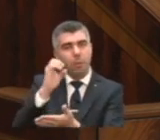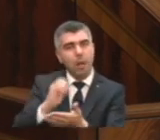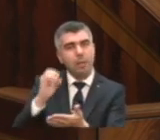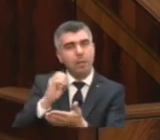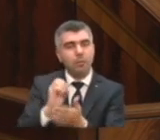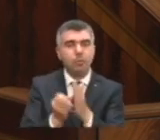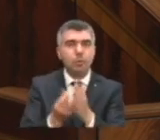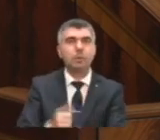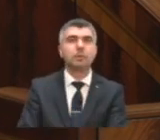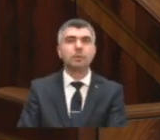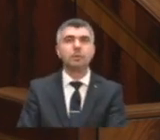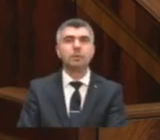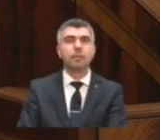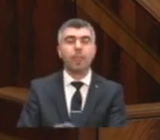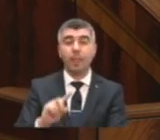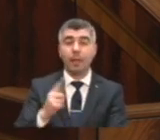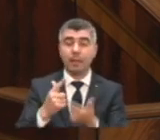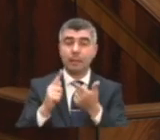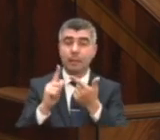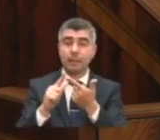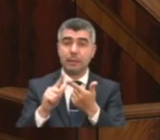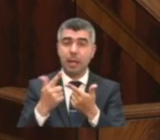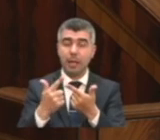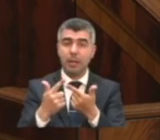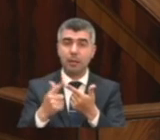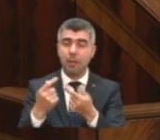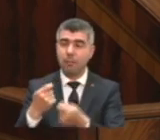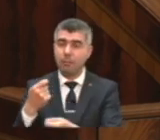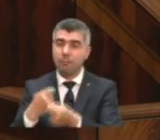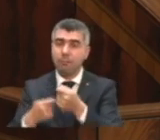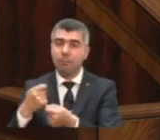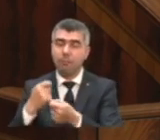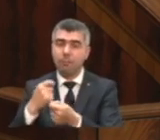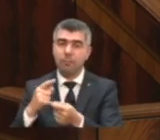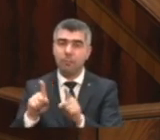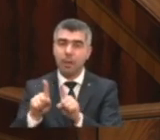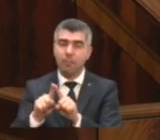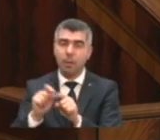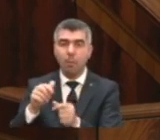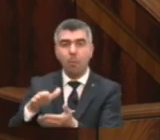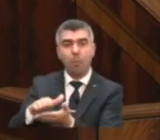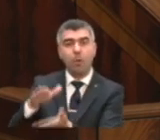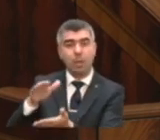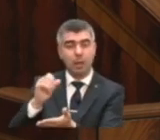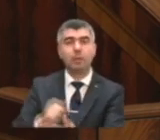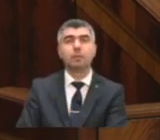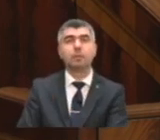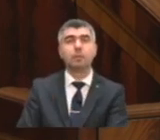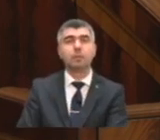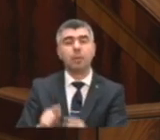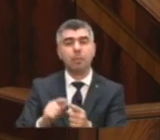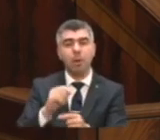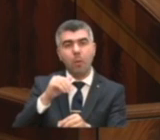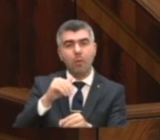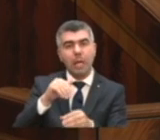ولكن بالنسبه للمحور الثاني اللي هو الاستثمار على المدى المتوسط والبعيد في الغاز الطبيعي، احنا في الفريق الاشتراكي ما عندناش